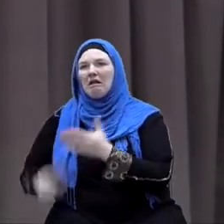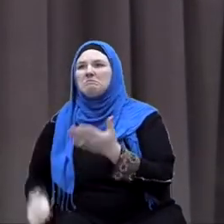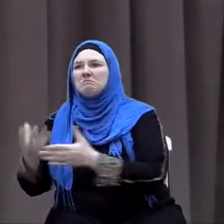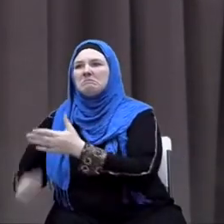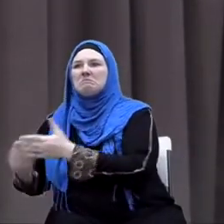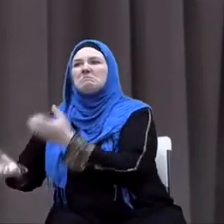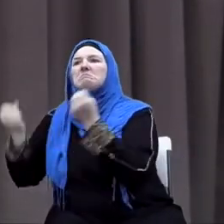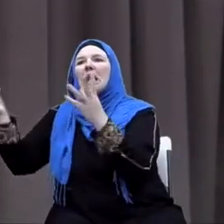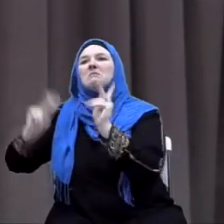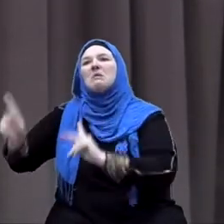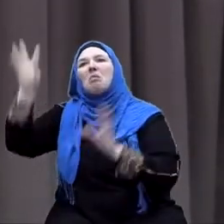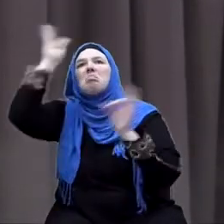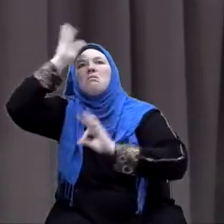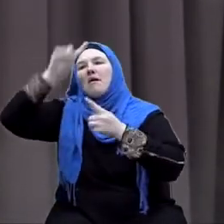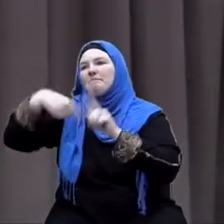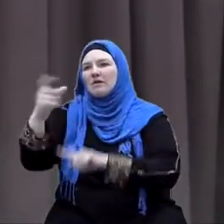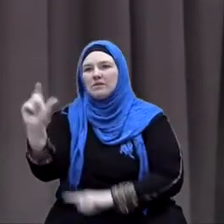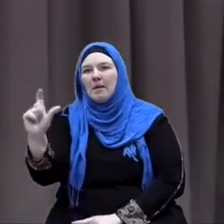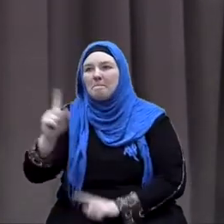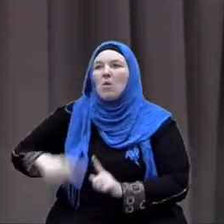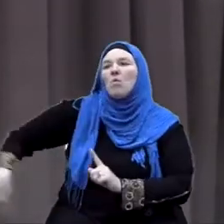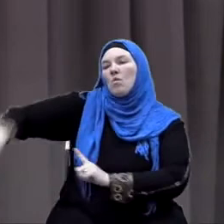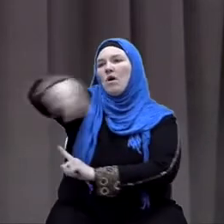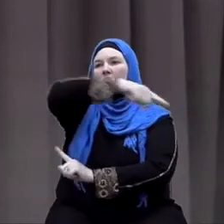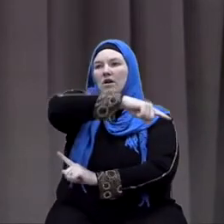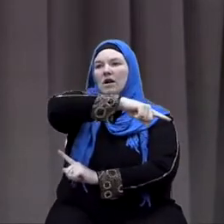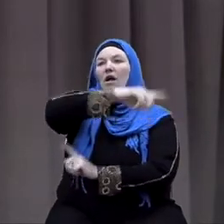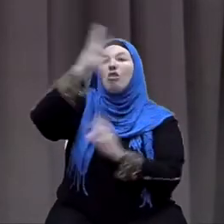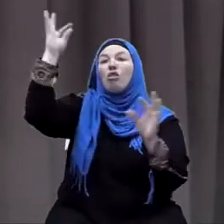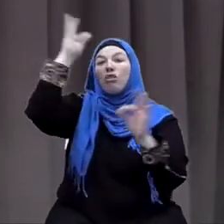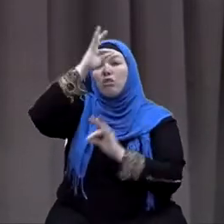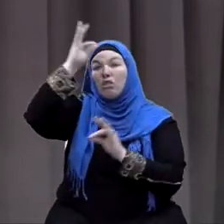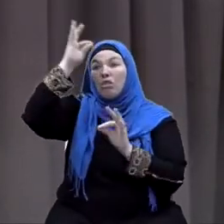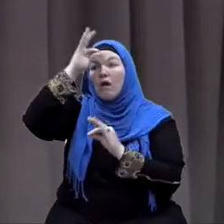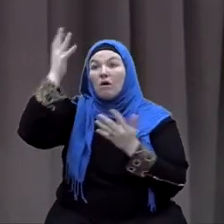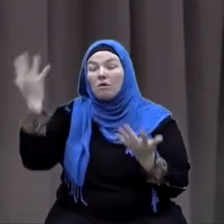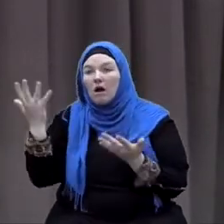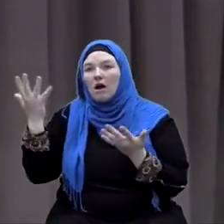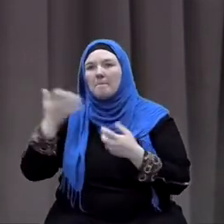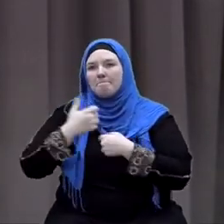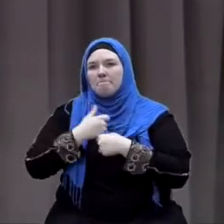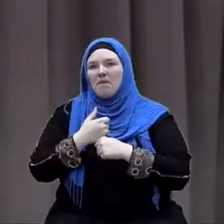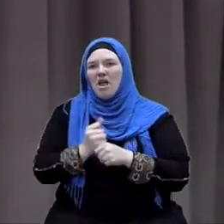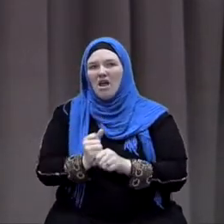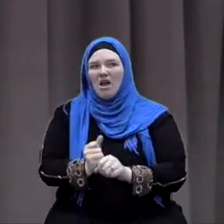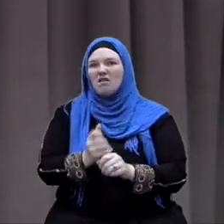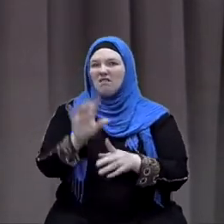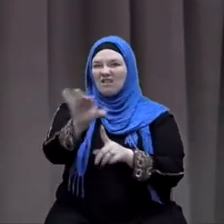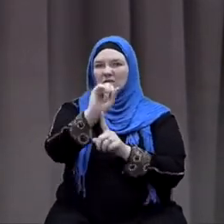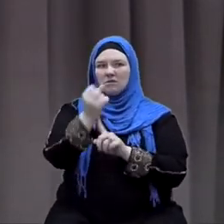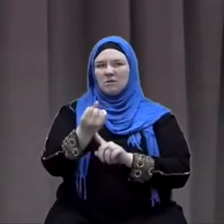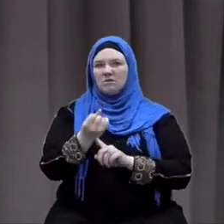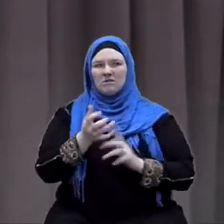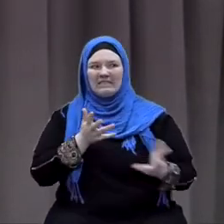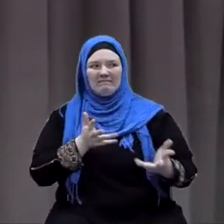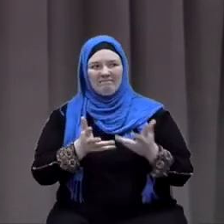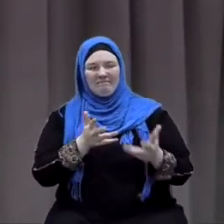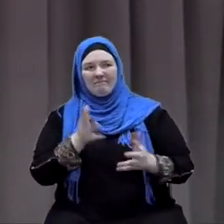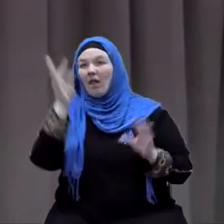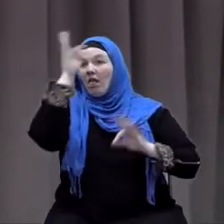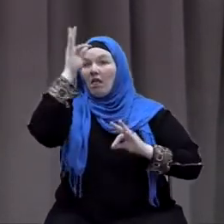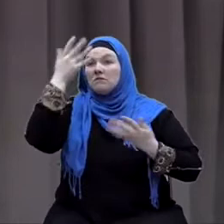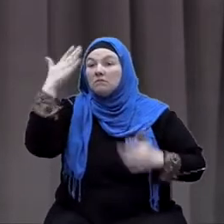of ignorance around us, and ignorance creates animosity. الْإِنسَانُ عَدُوْ مَا